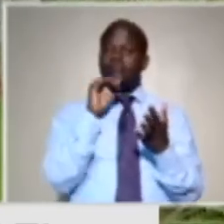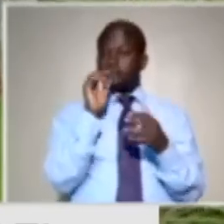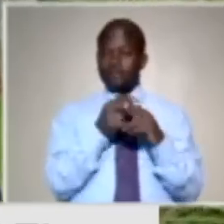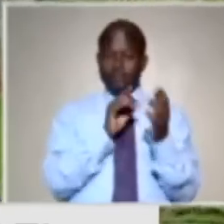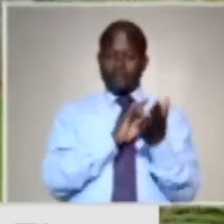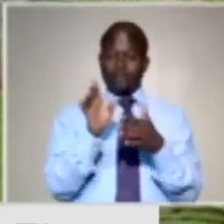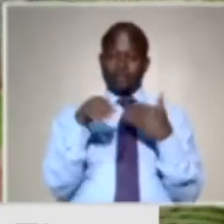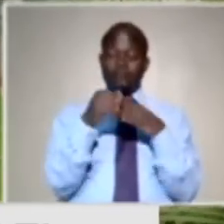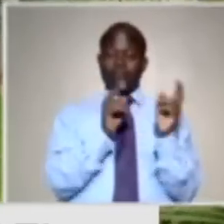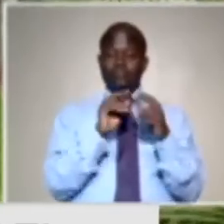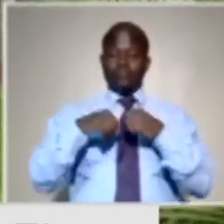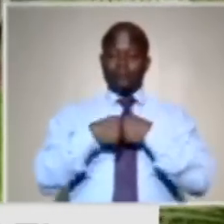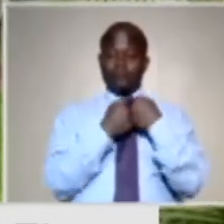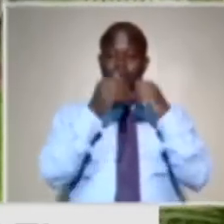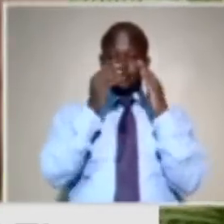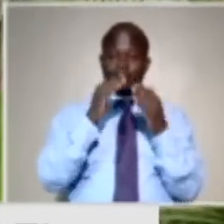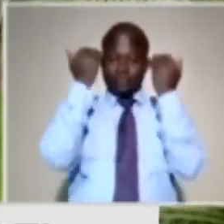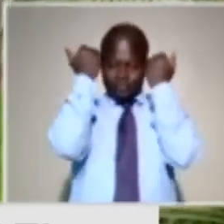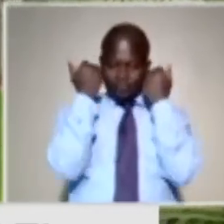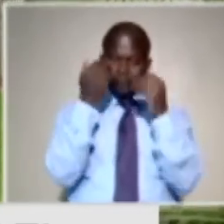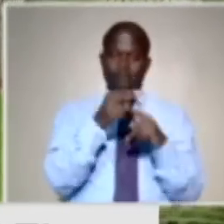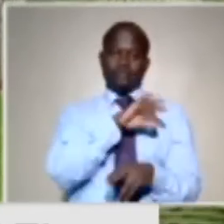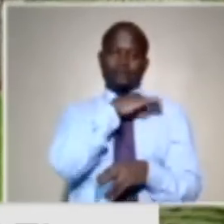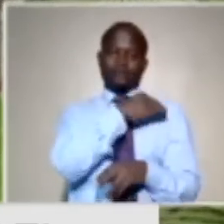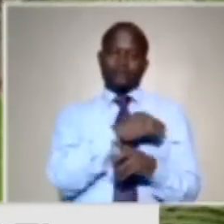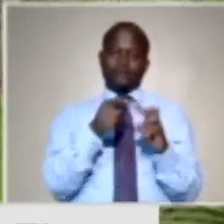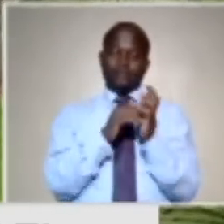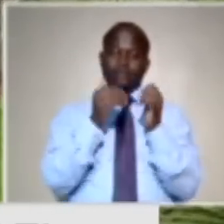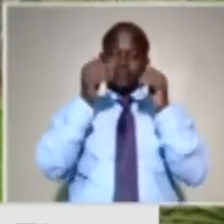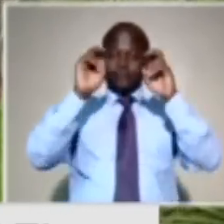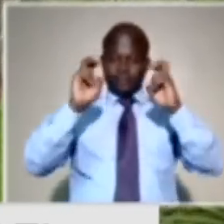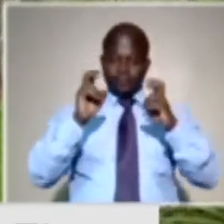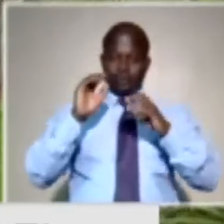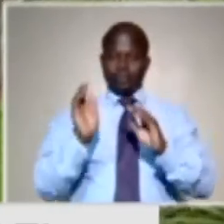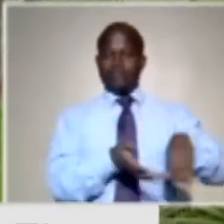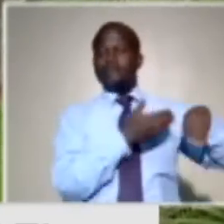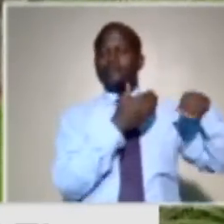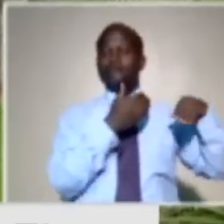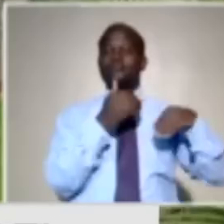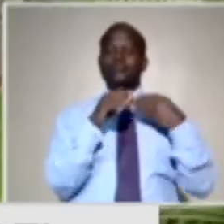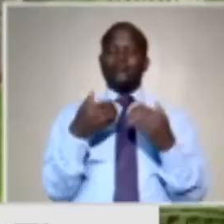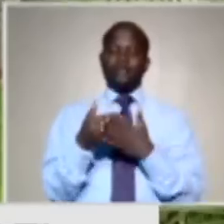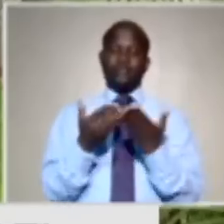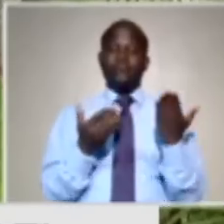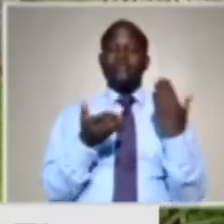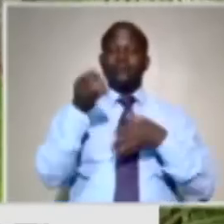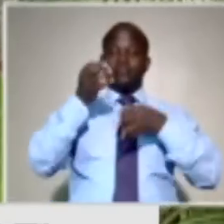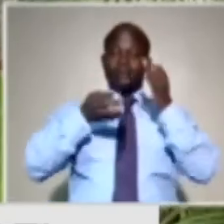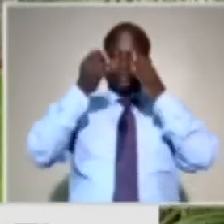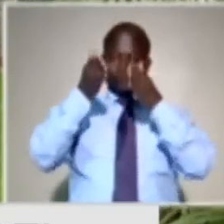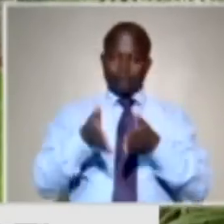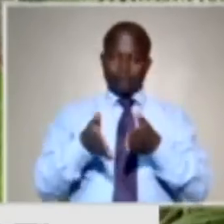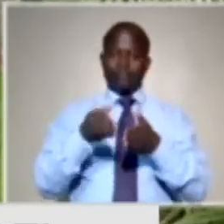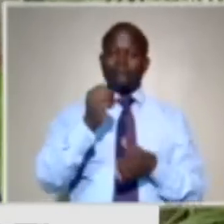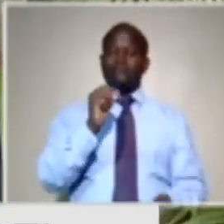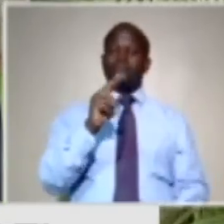padiri. N'ubundi twari duhanganye n'umuntu mu butabera dushaka umuntu witwa padiri, ariko niyo titre nimuvaho tugiye kuburana n'umuntu individu, umuntu